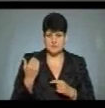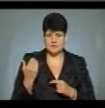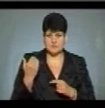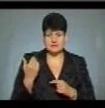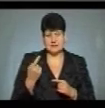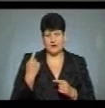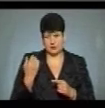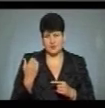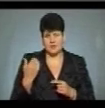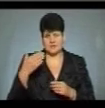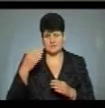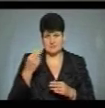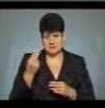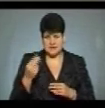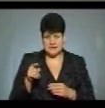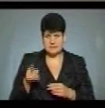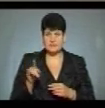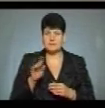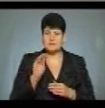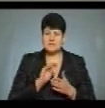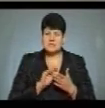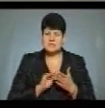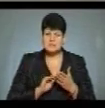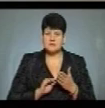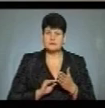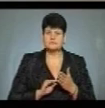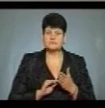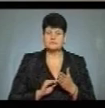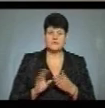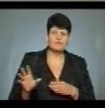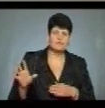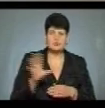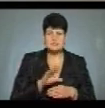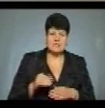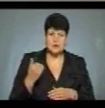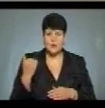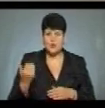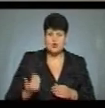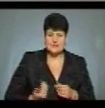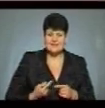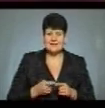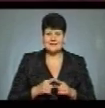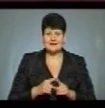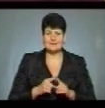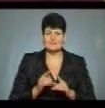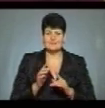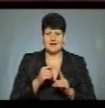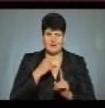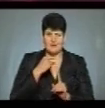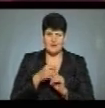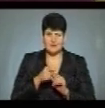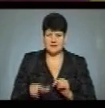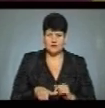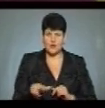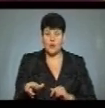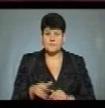його збірок. Він в цій збірці описав, що все його життя – це хресна дорога.